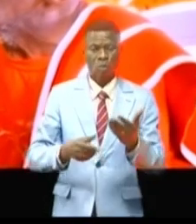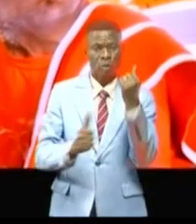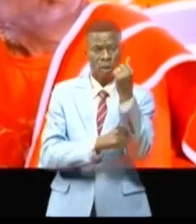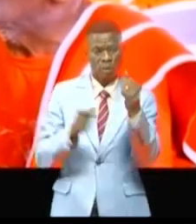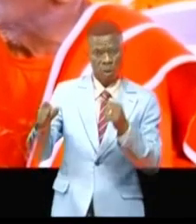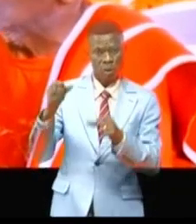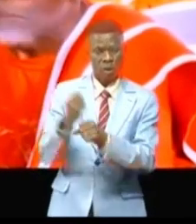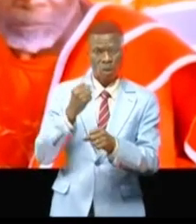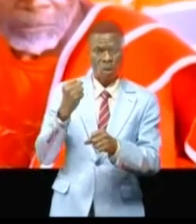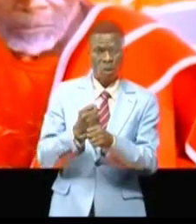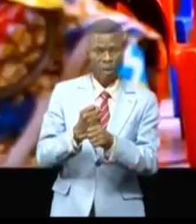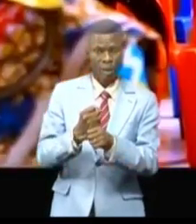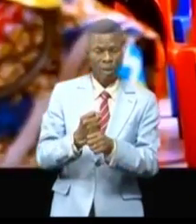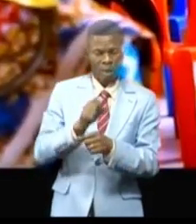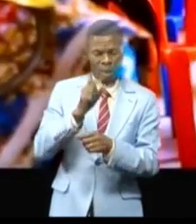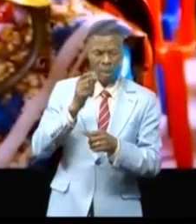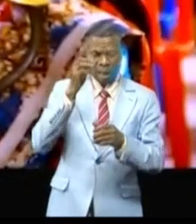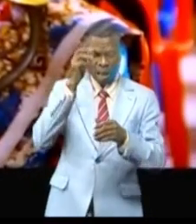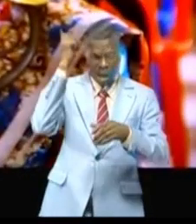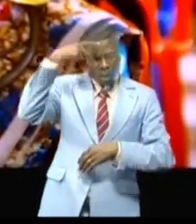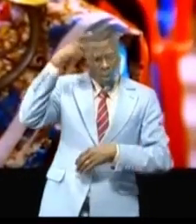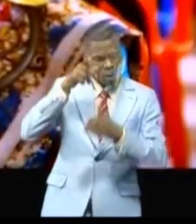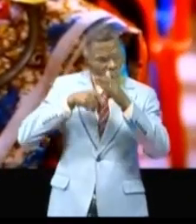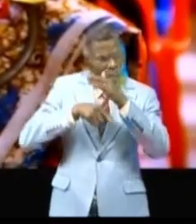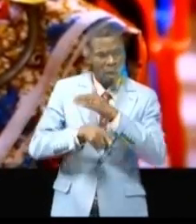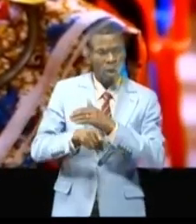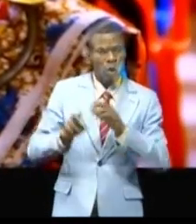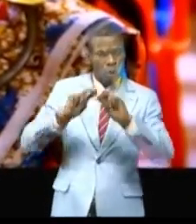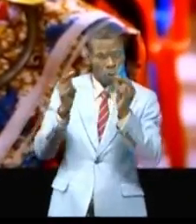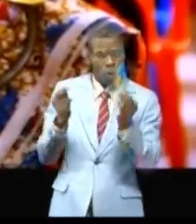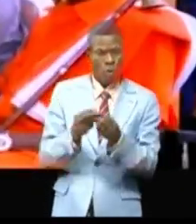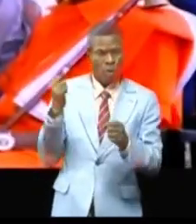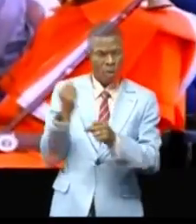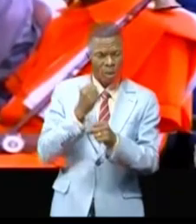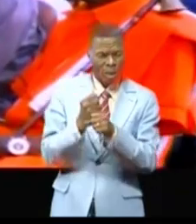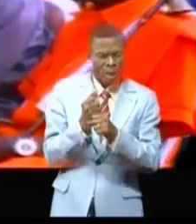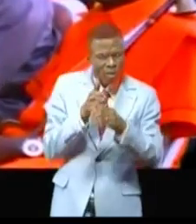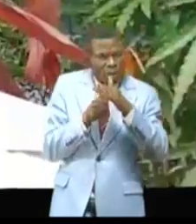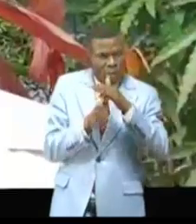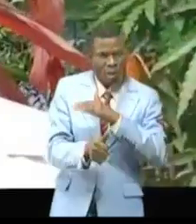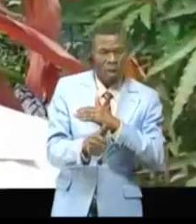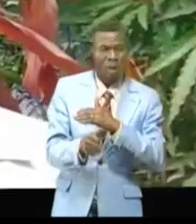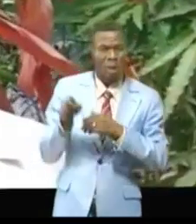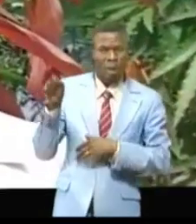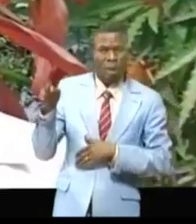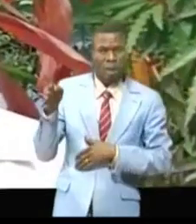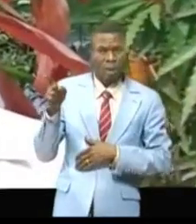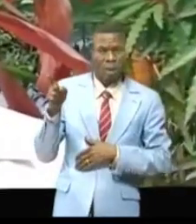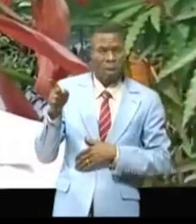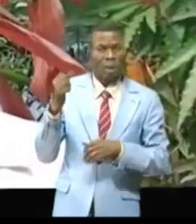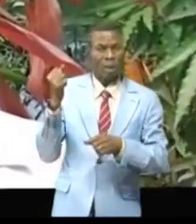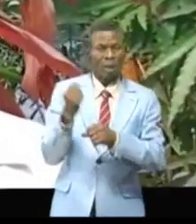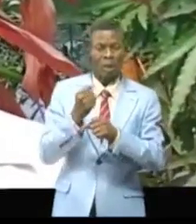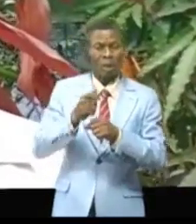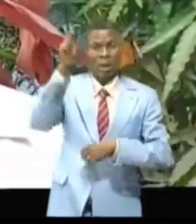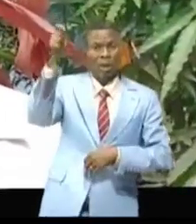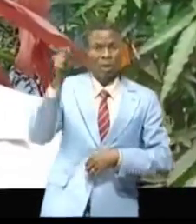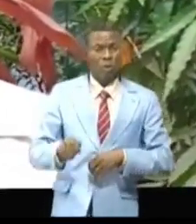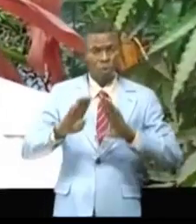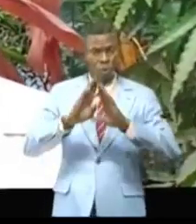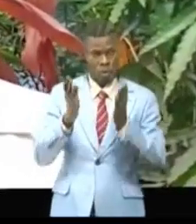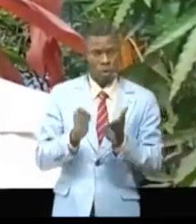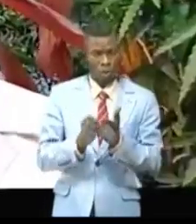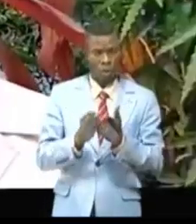fonctionnent selon une intelligence, une coordination qui est opérationnelle quelque part, que les services de sécurité